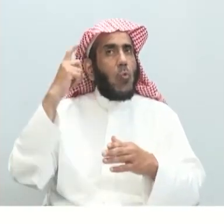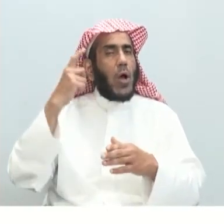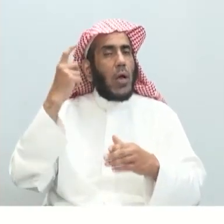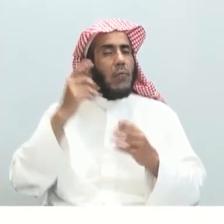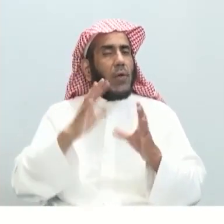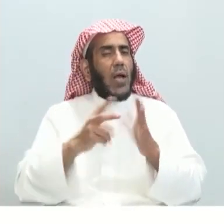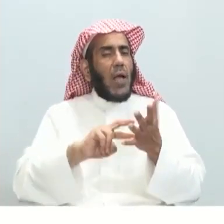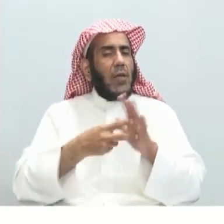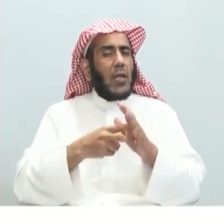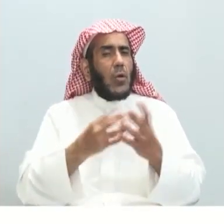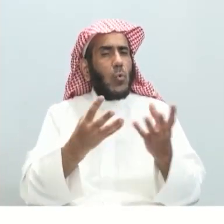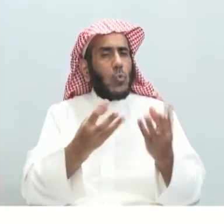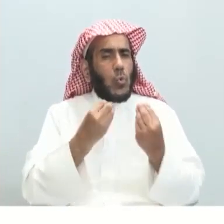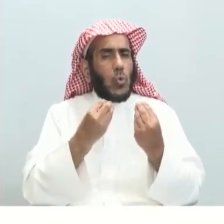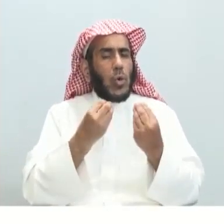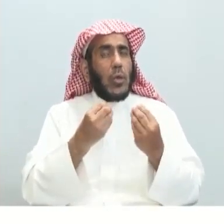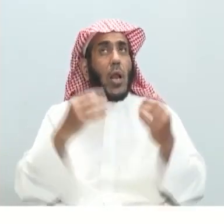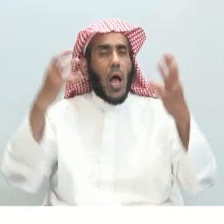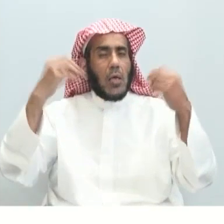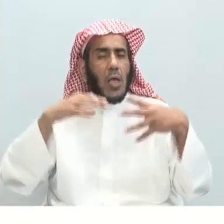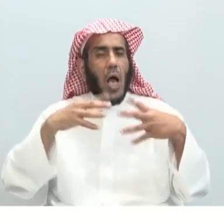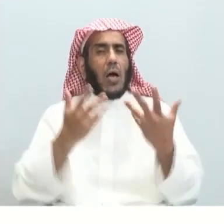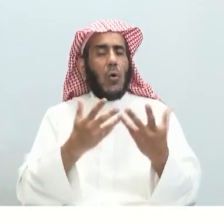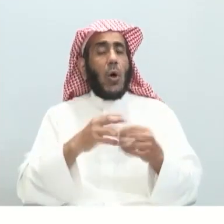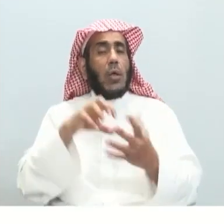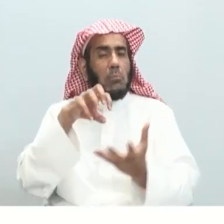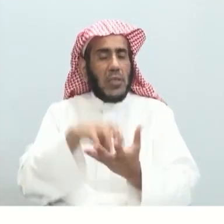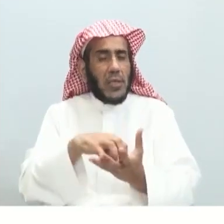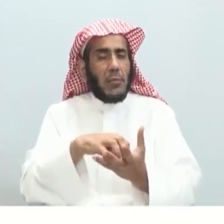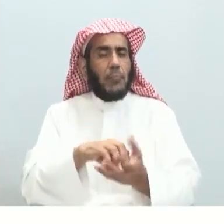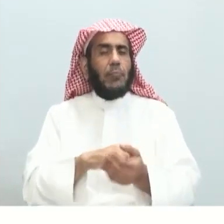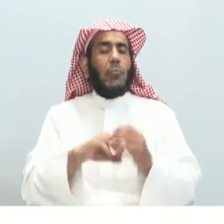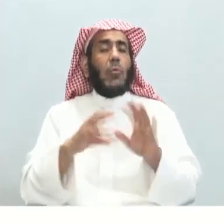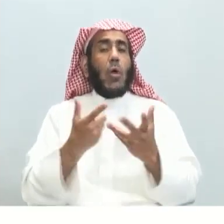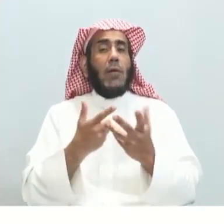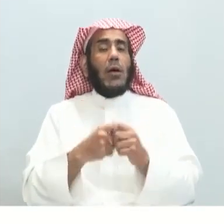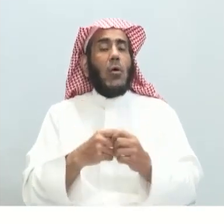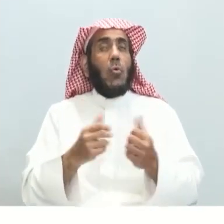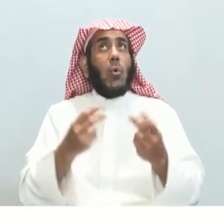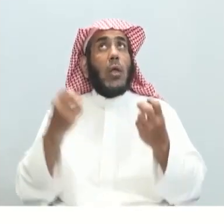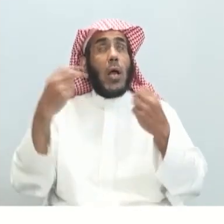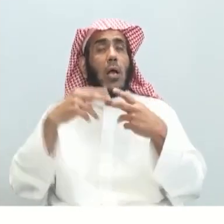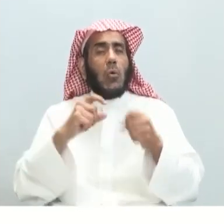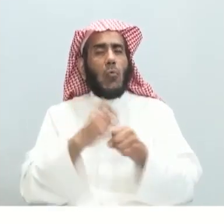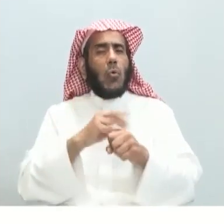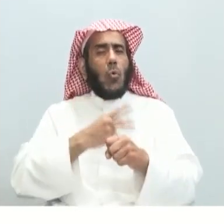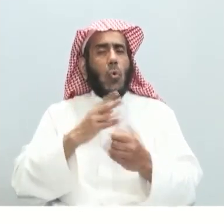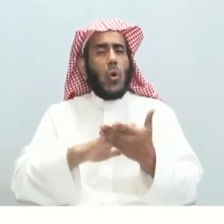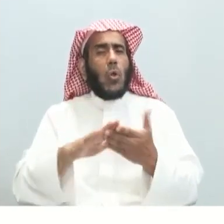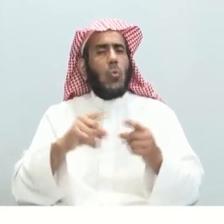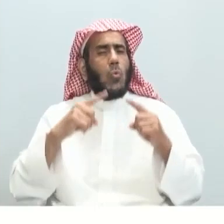كيفيه الحصول على هذه الارزاق وهذا المسكن وكذلك ايضا هيا الله في الارض كل